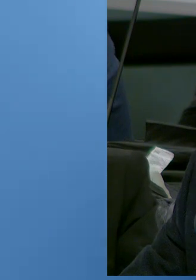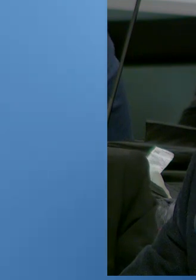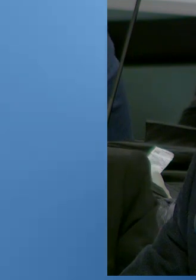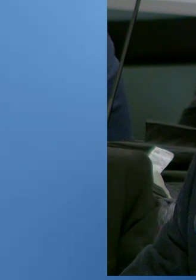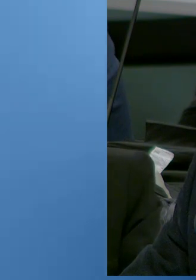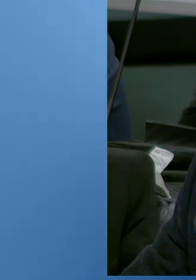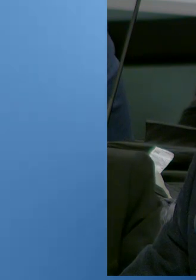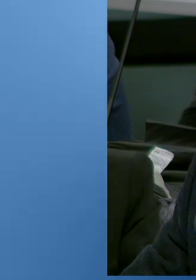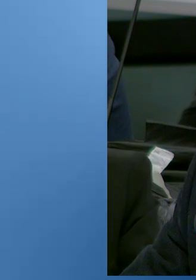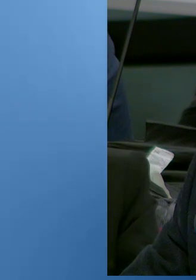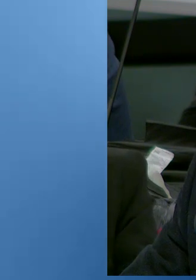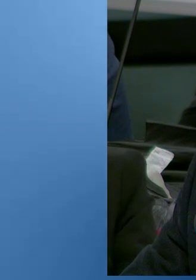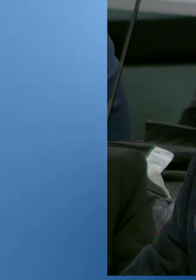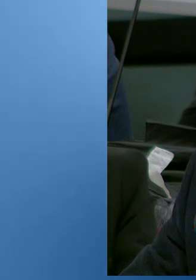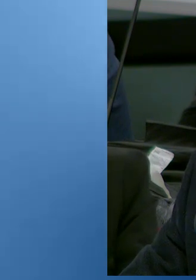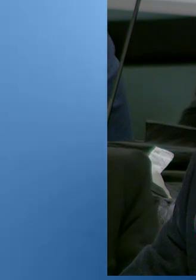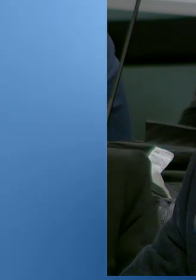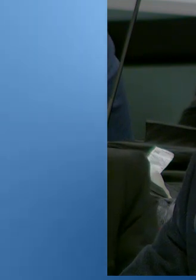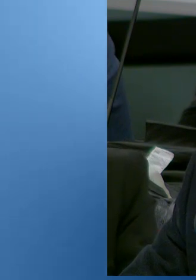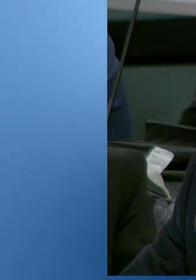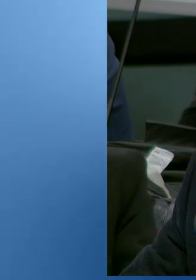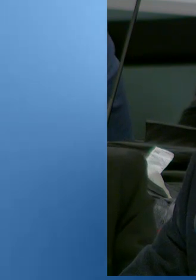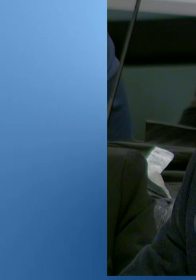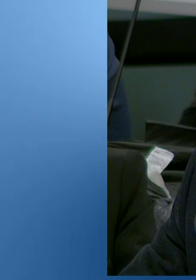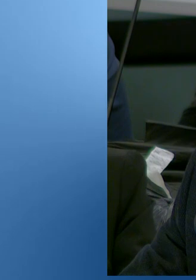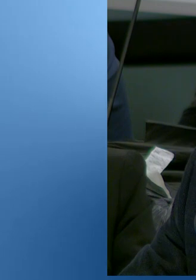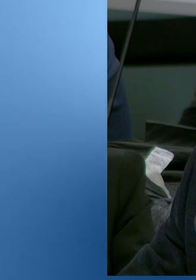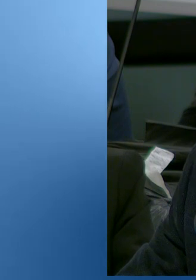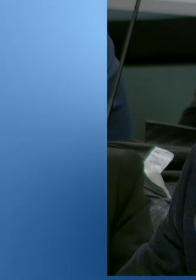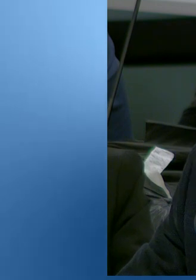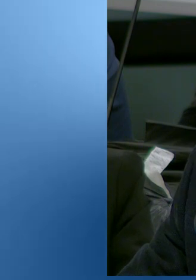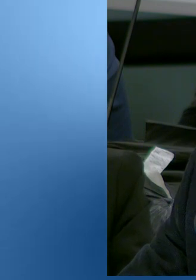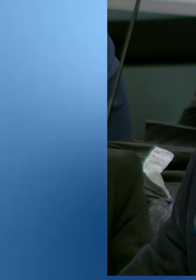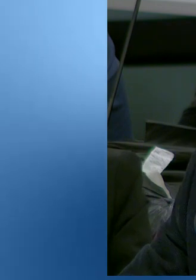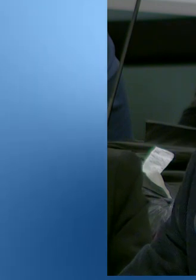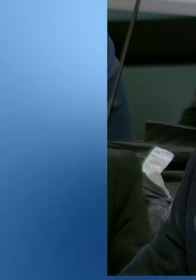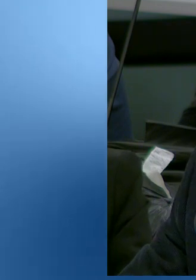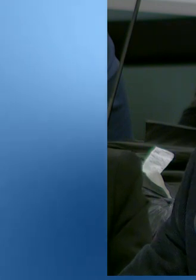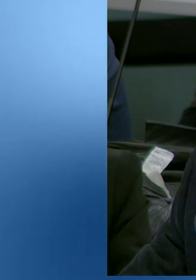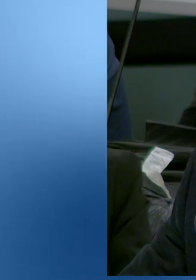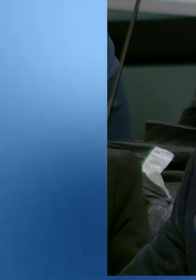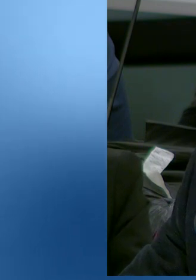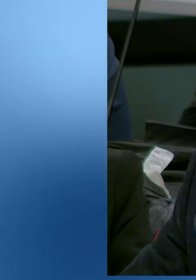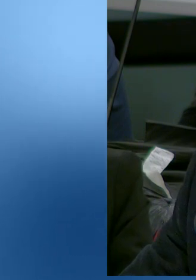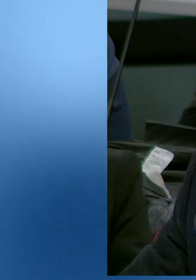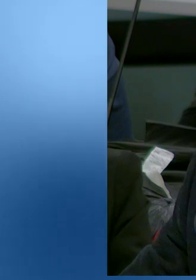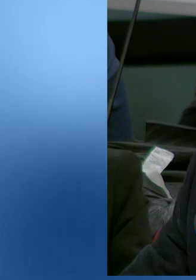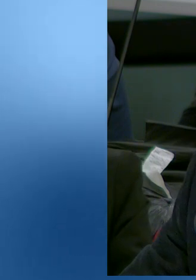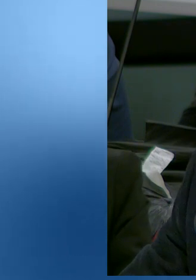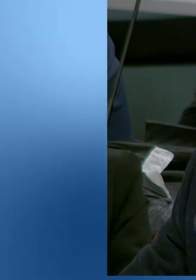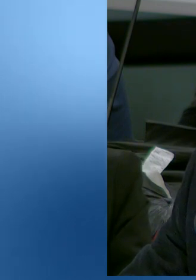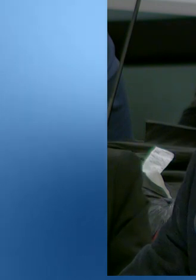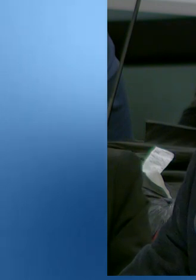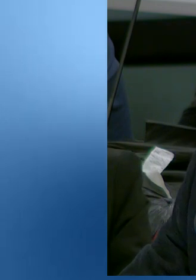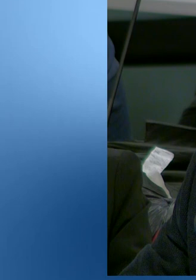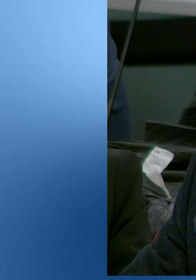il a été dit sont là depuis 25 ans d'autres depuis 20 ans et jusque-là s'il n'était pas le seul critère